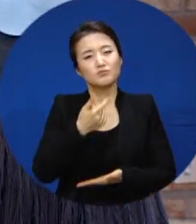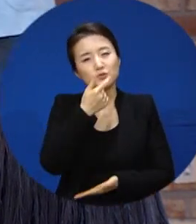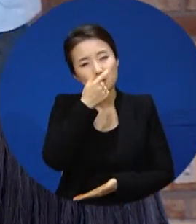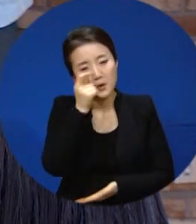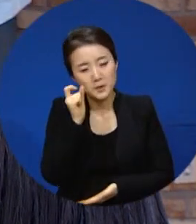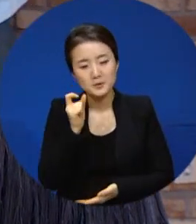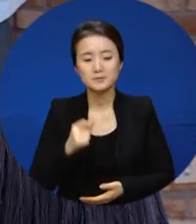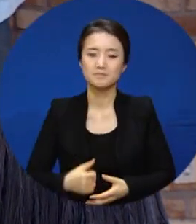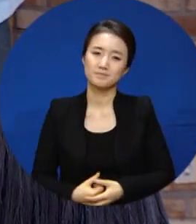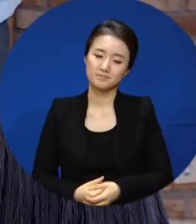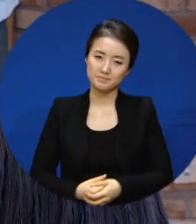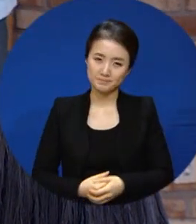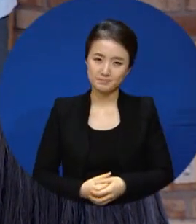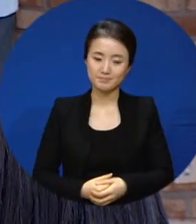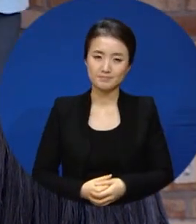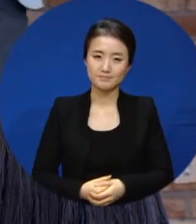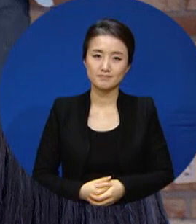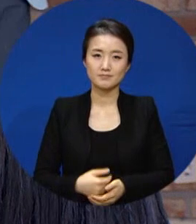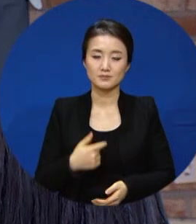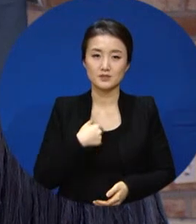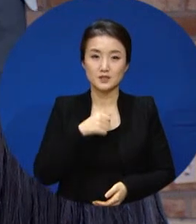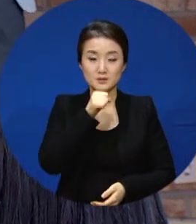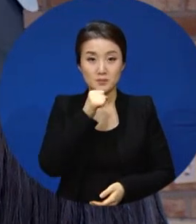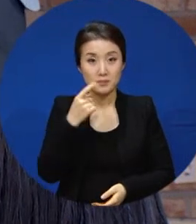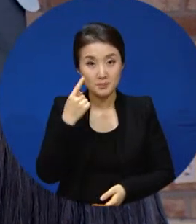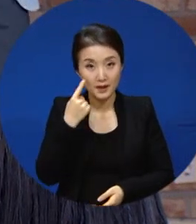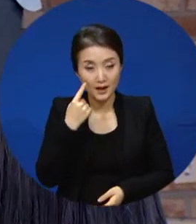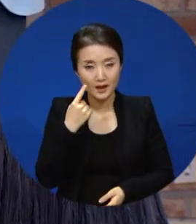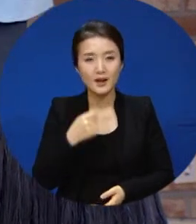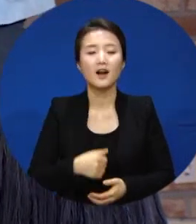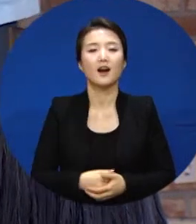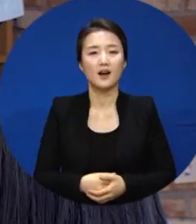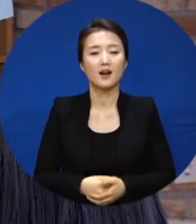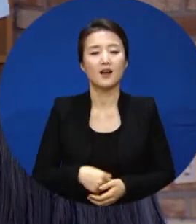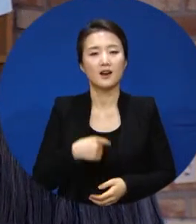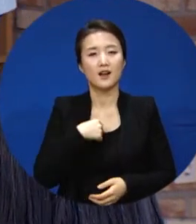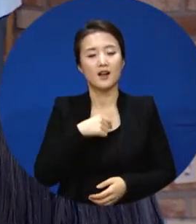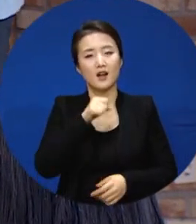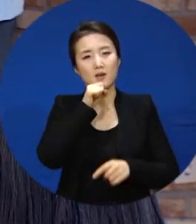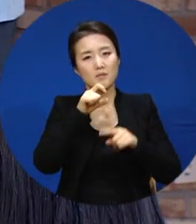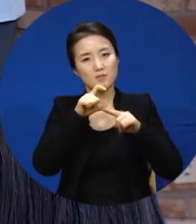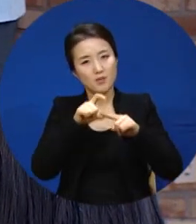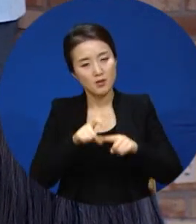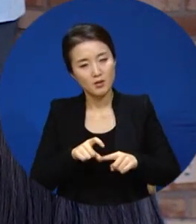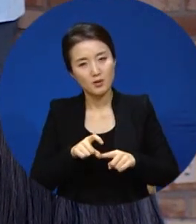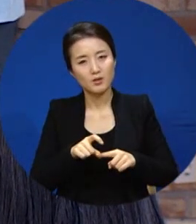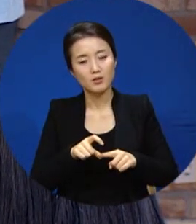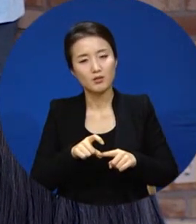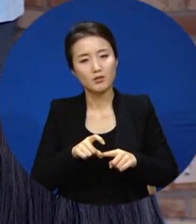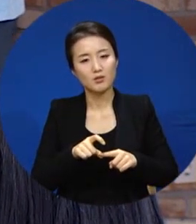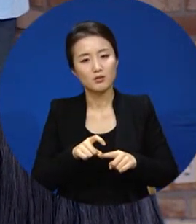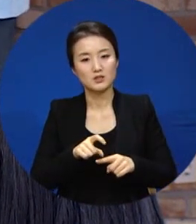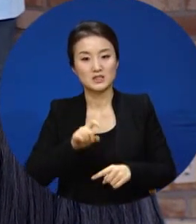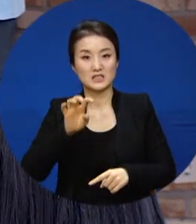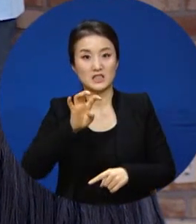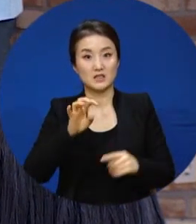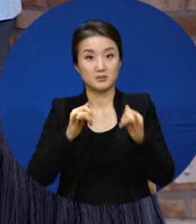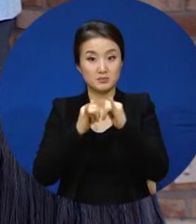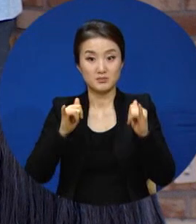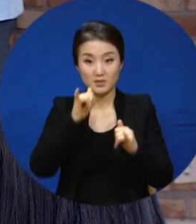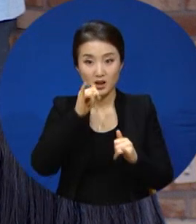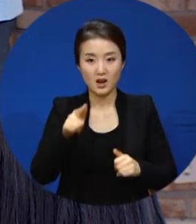평균적으로 이렇게 점수를 내 보면 내가 평균은 20점 이상 30점 어떤 분은 40점 되는 분들이 있어요 그분은